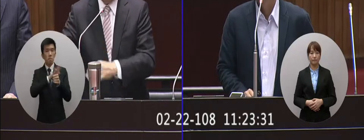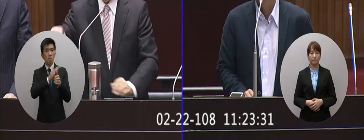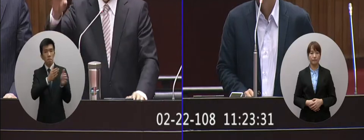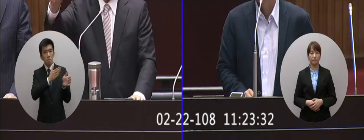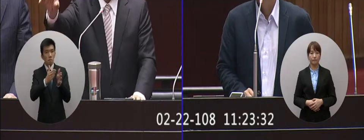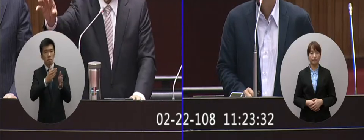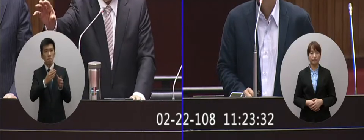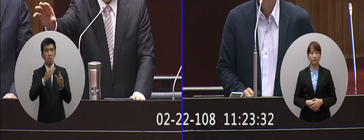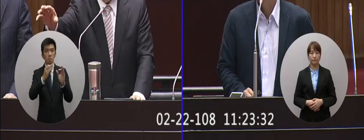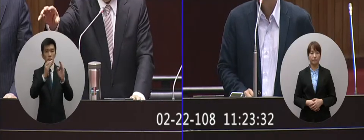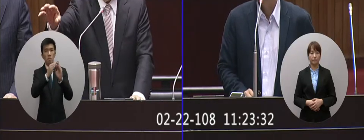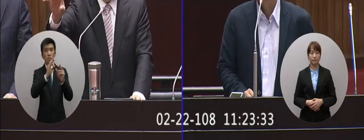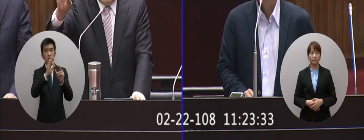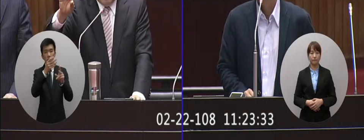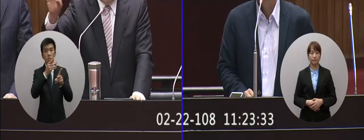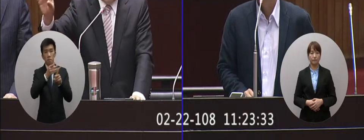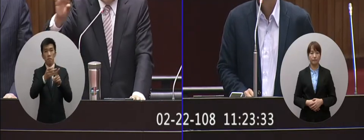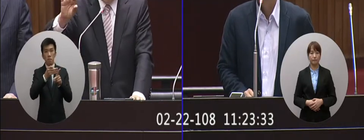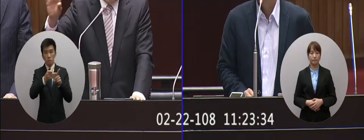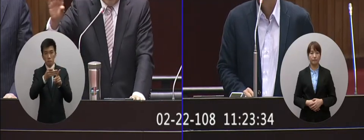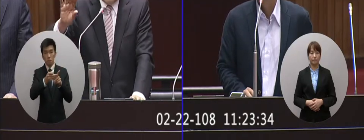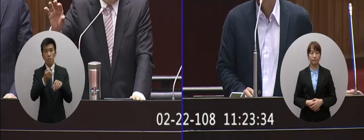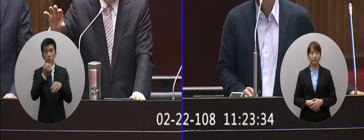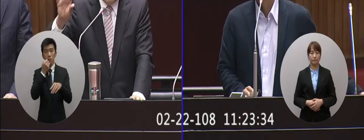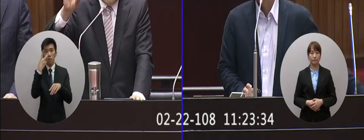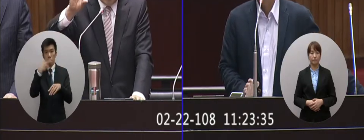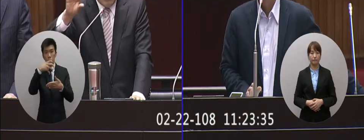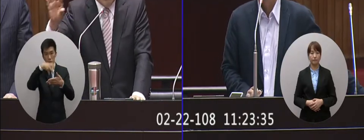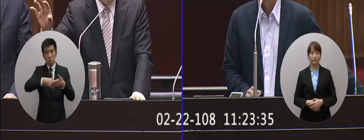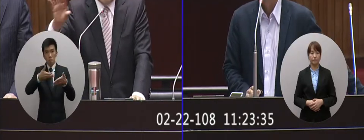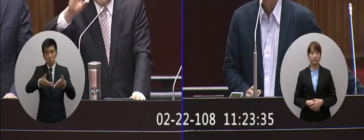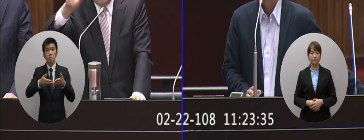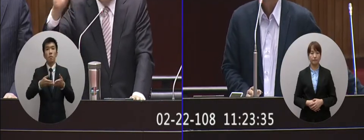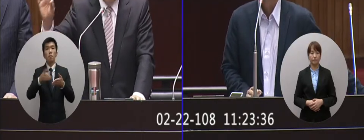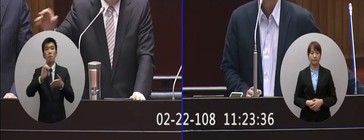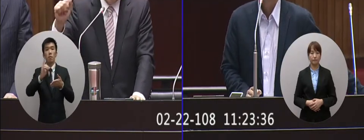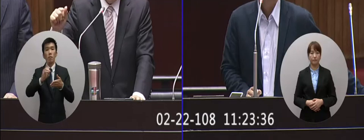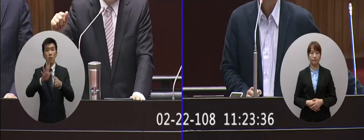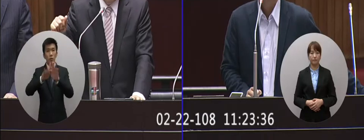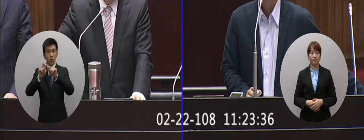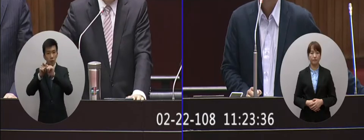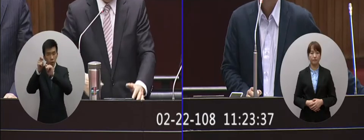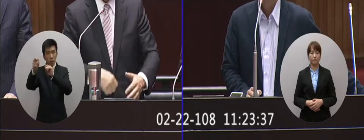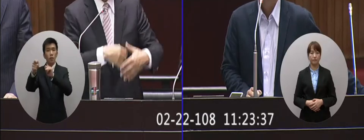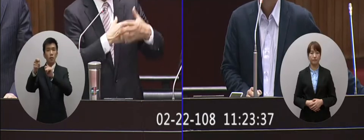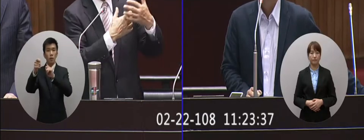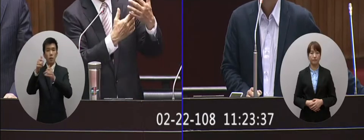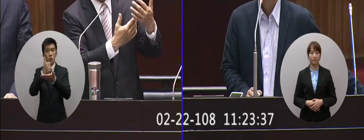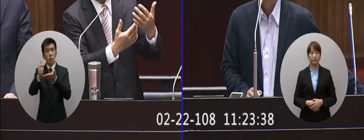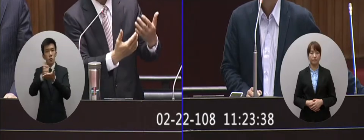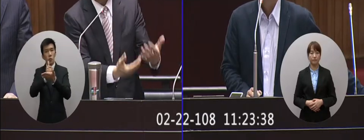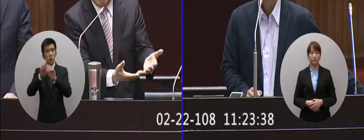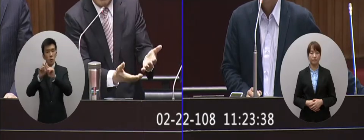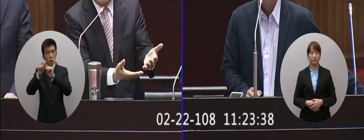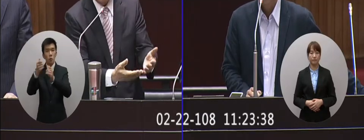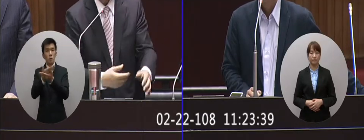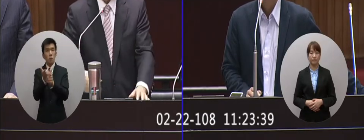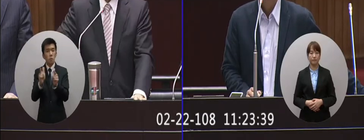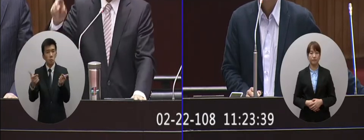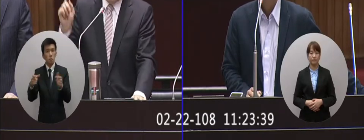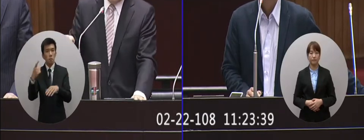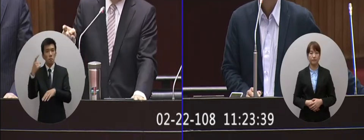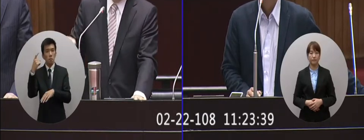嘞，伊因为内面其中足大条是迄个关税啦、会不税，咱安怎来个帮